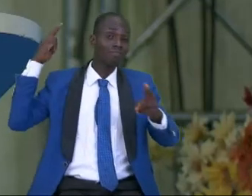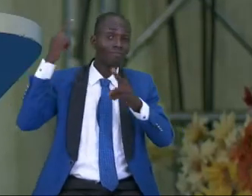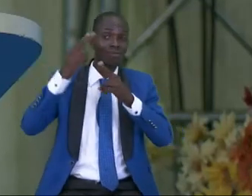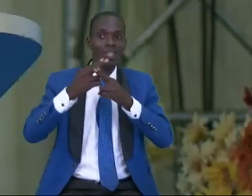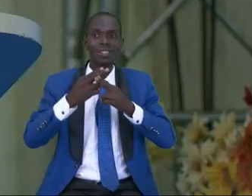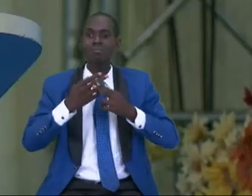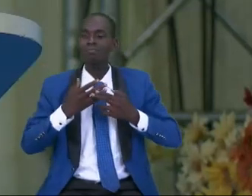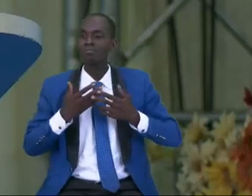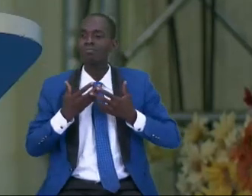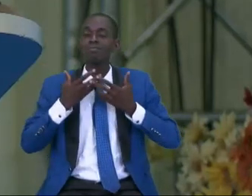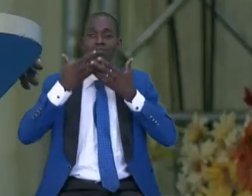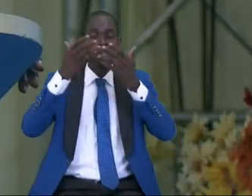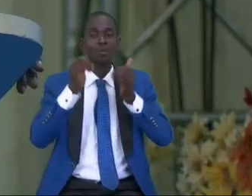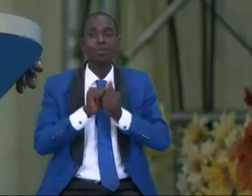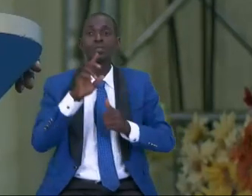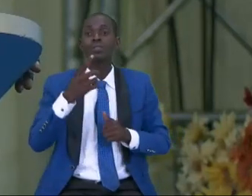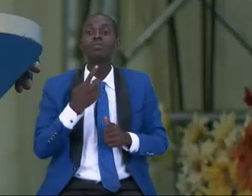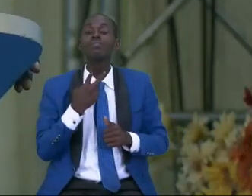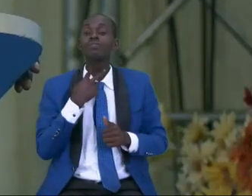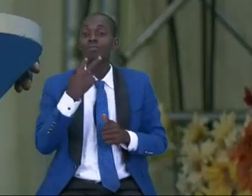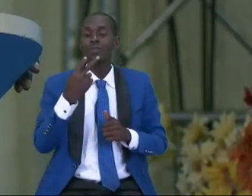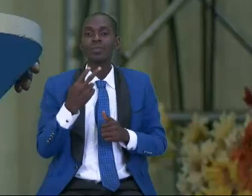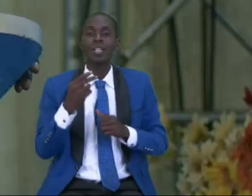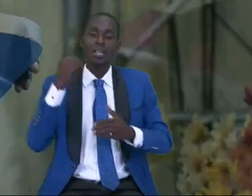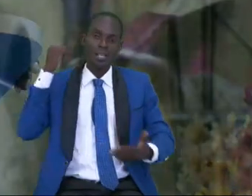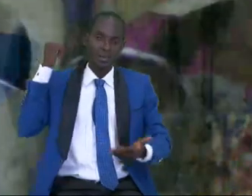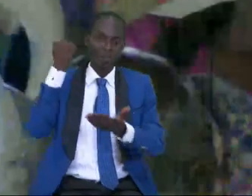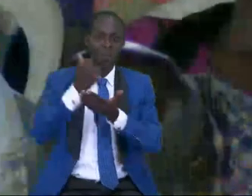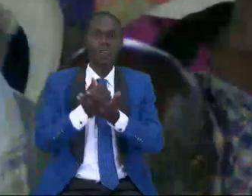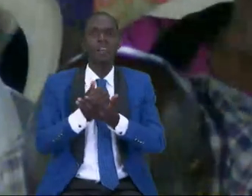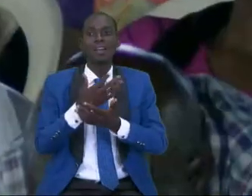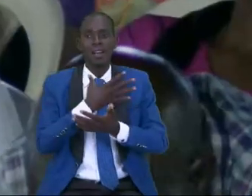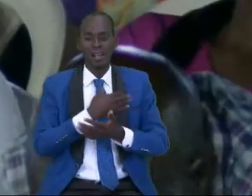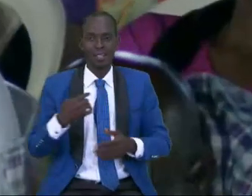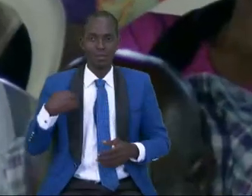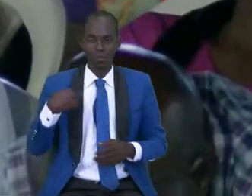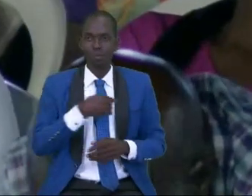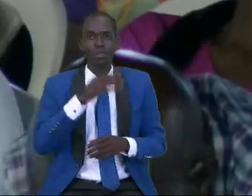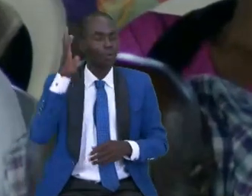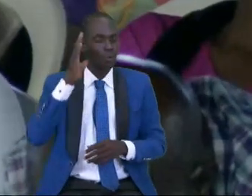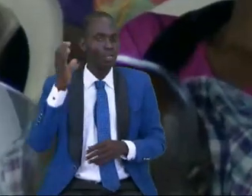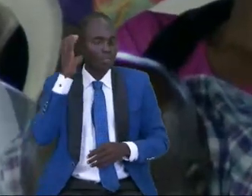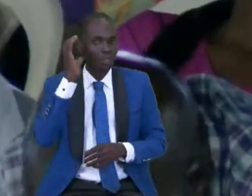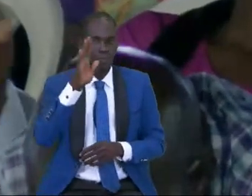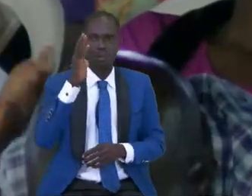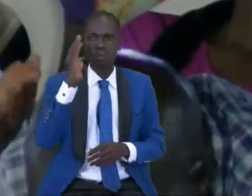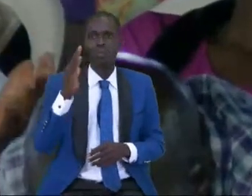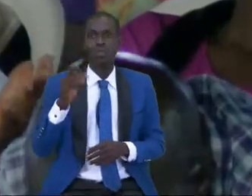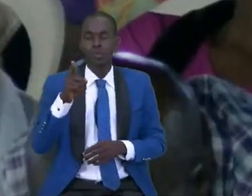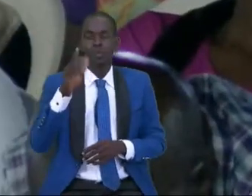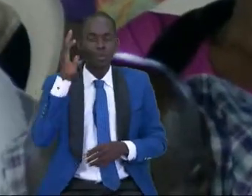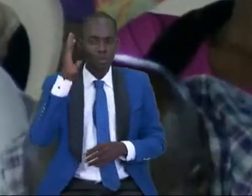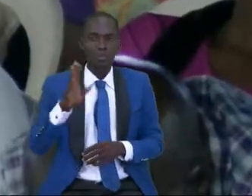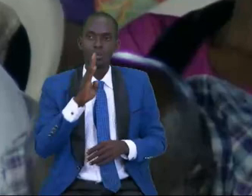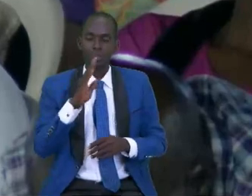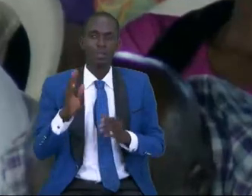j'entendrai votre témoignage. Le monde entier entendra votre